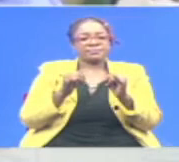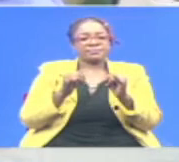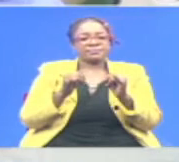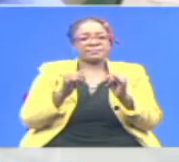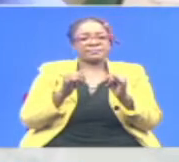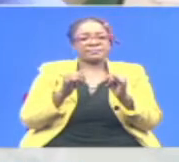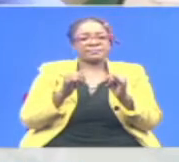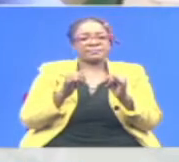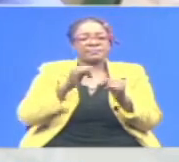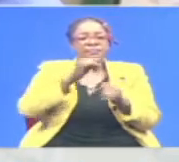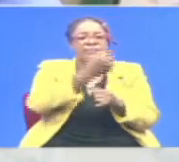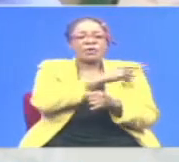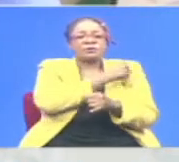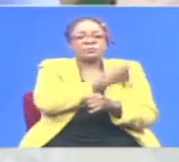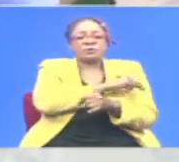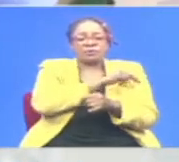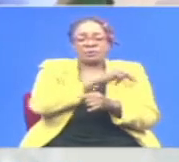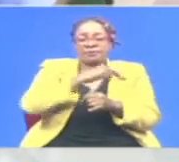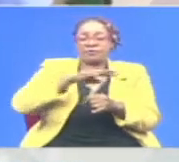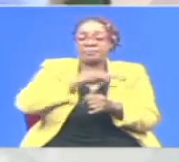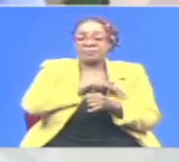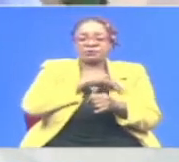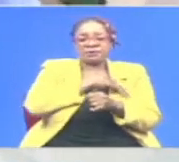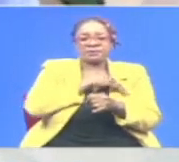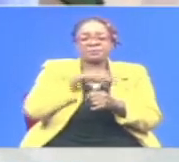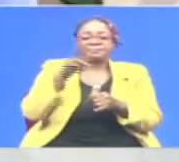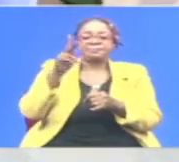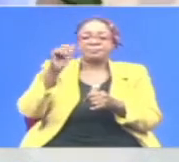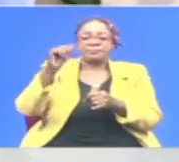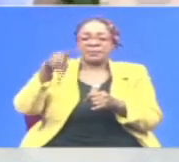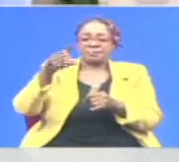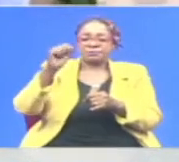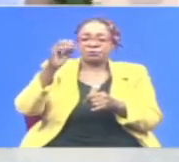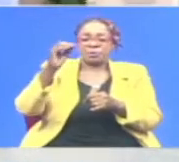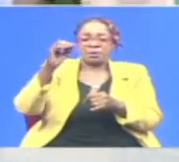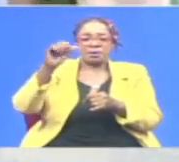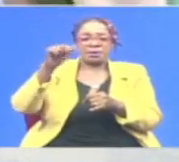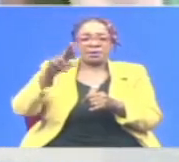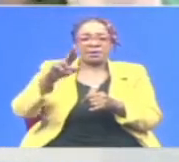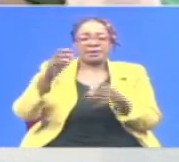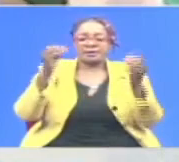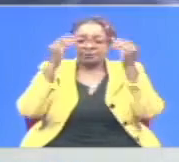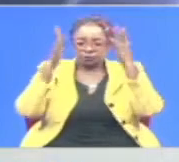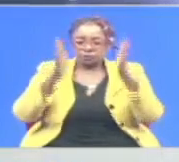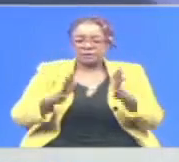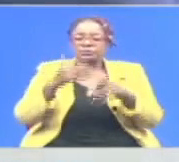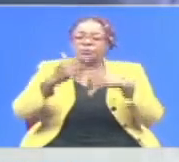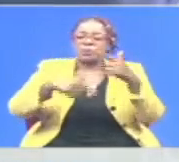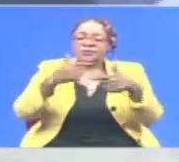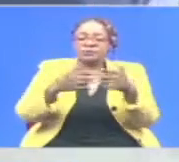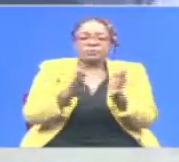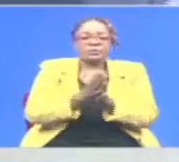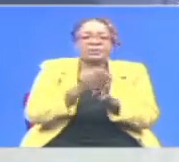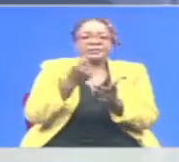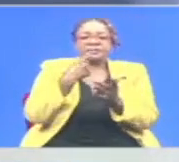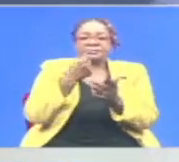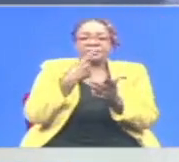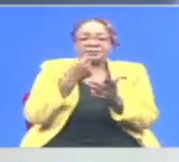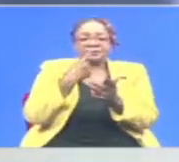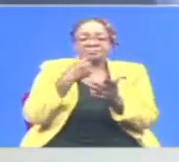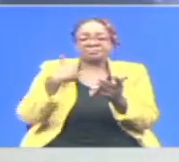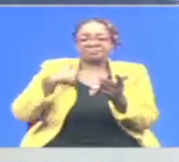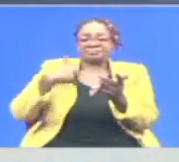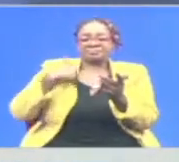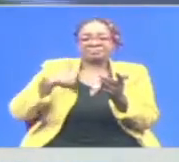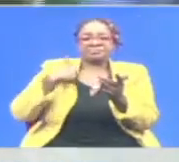Katika hospitali ya kimishonari ya Kapsoar, tunawapata wanafunzi hawa wakiandaliwa na madaktari kwa upasuaji wa